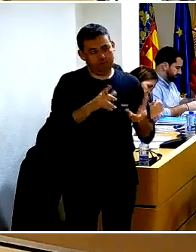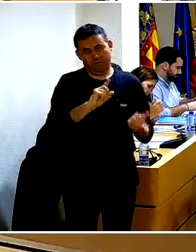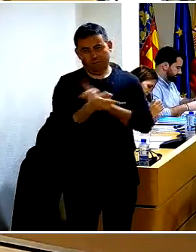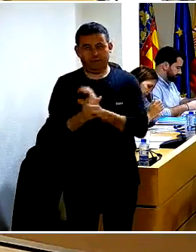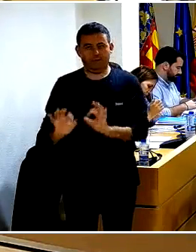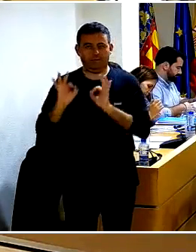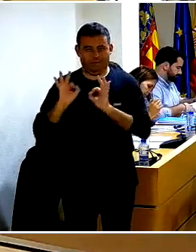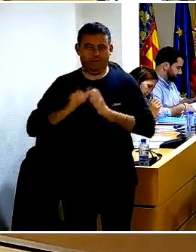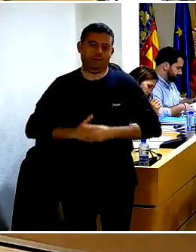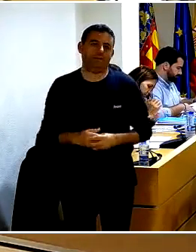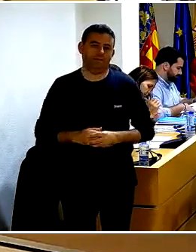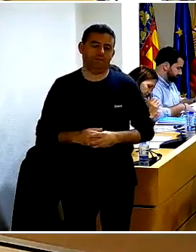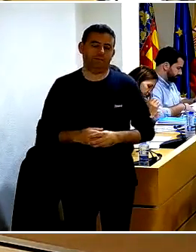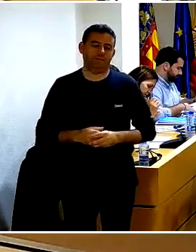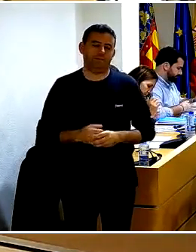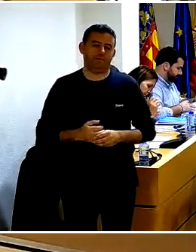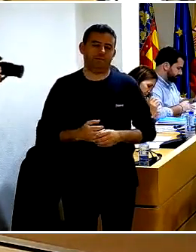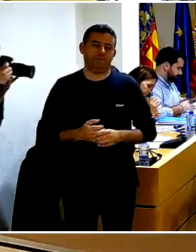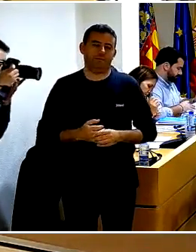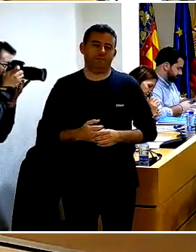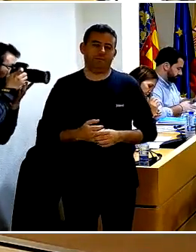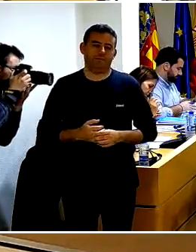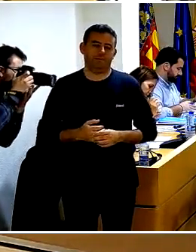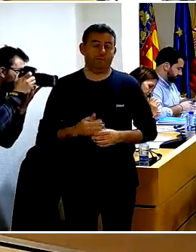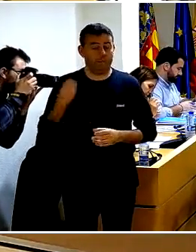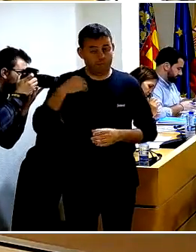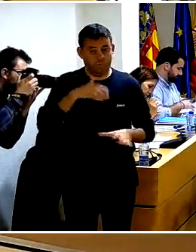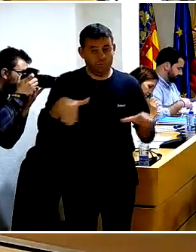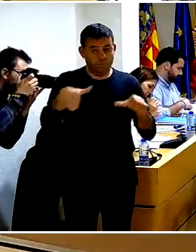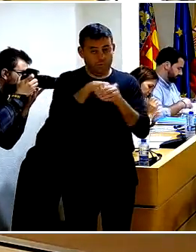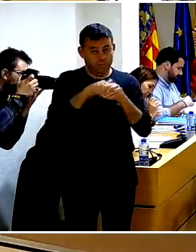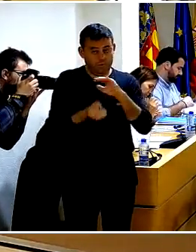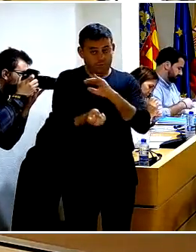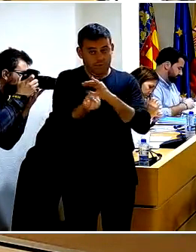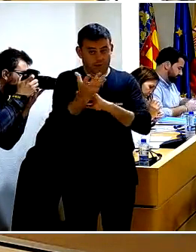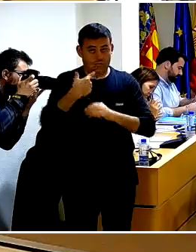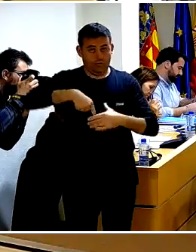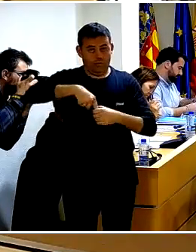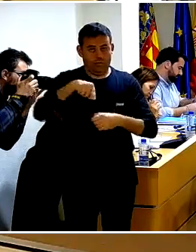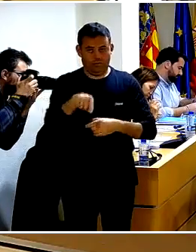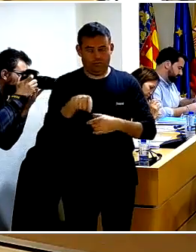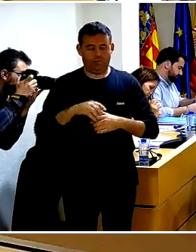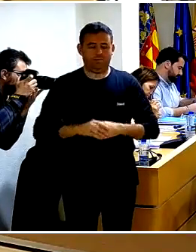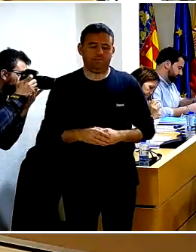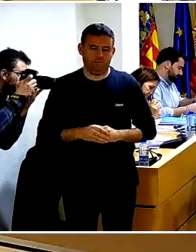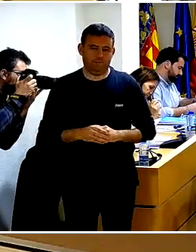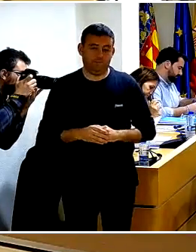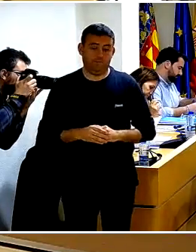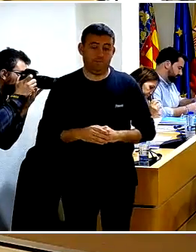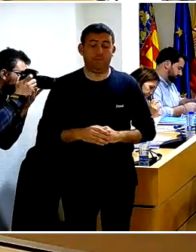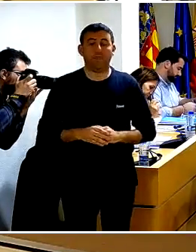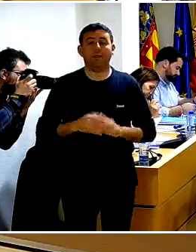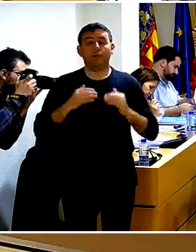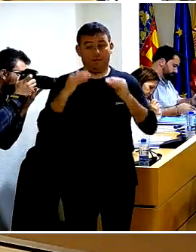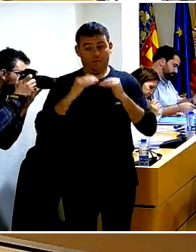naturalesa, de conformitat amb l'expedient de creació i provisió de dicha plaça. En el punt 4 de